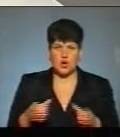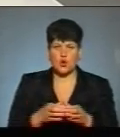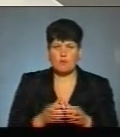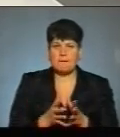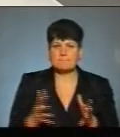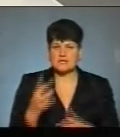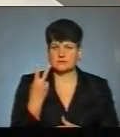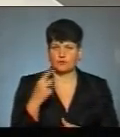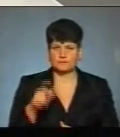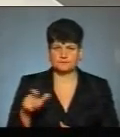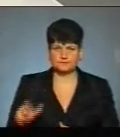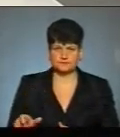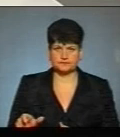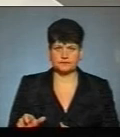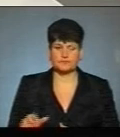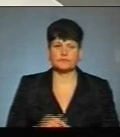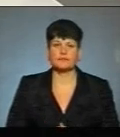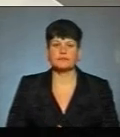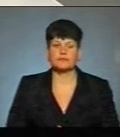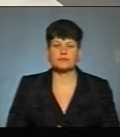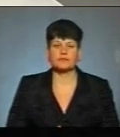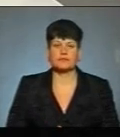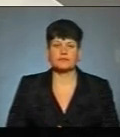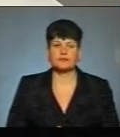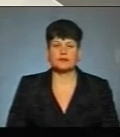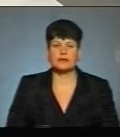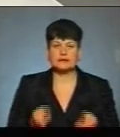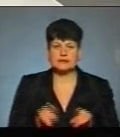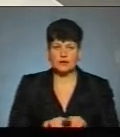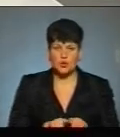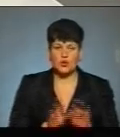більше двох чоловіків за виключенням сім'ї. Також